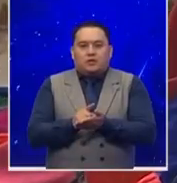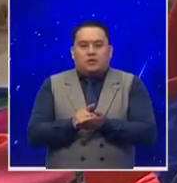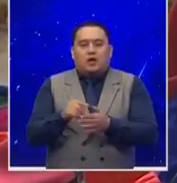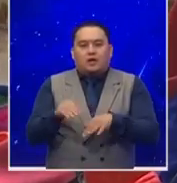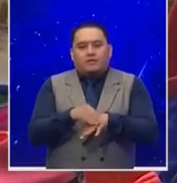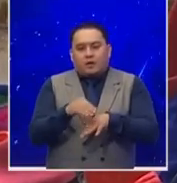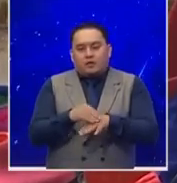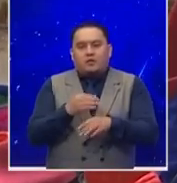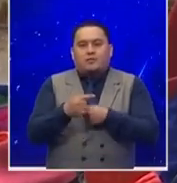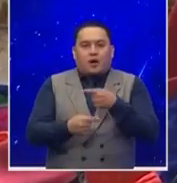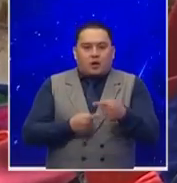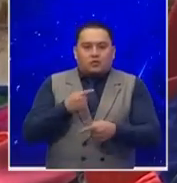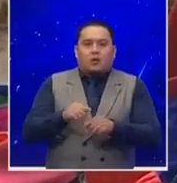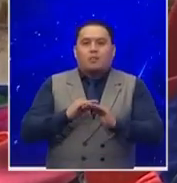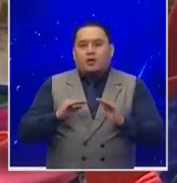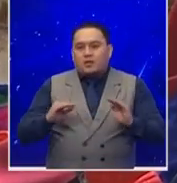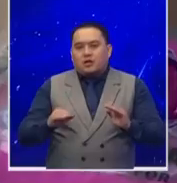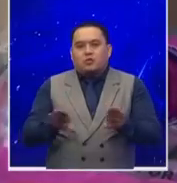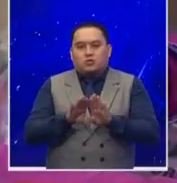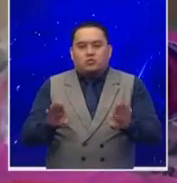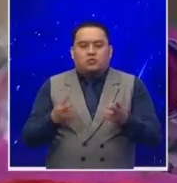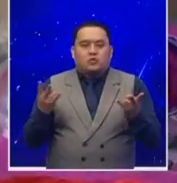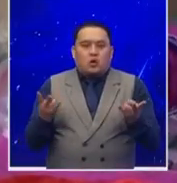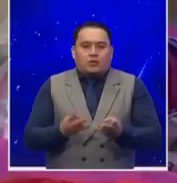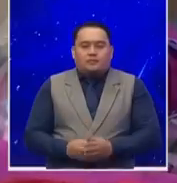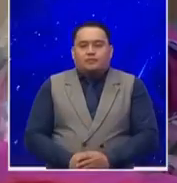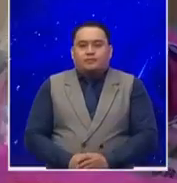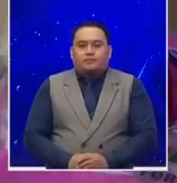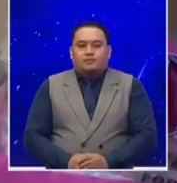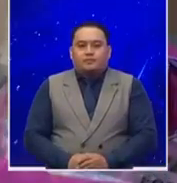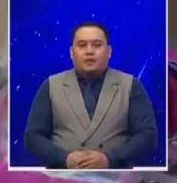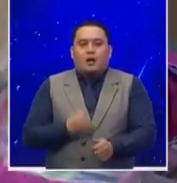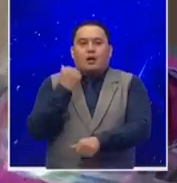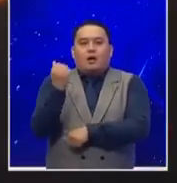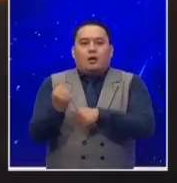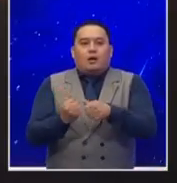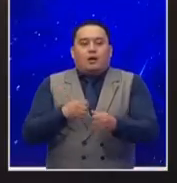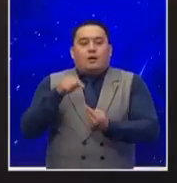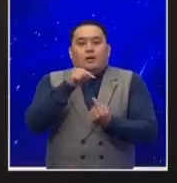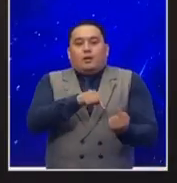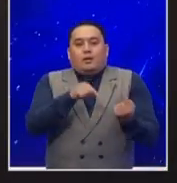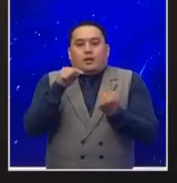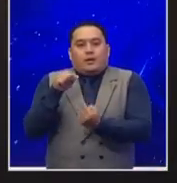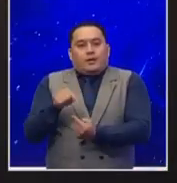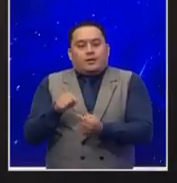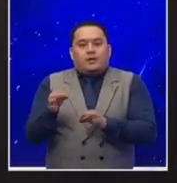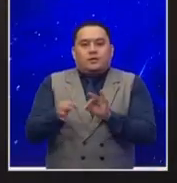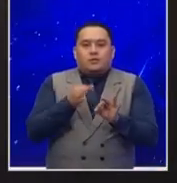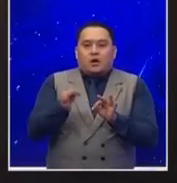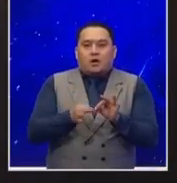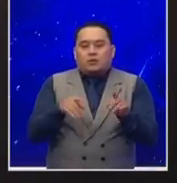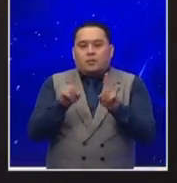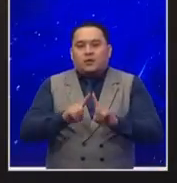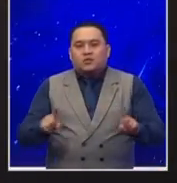керек, келіннен кейін бала да сондай болу керек деп ойлайым. Ие, саналуан матаның арасынан бір-біріне сәйкесін тауып, әр бөлшегін жалғап, оның